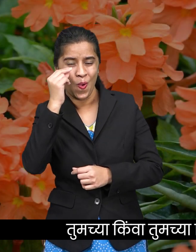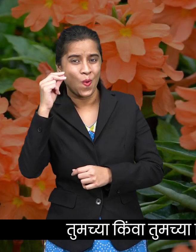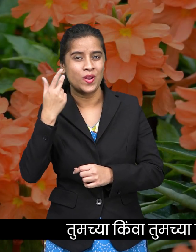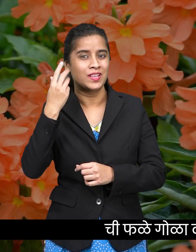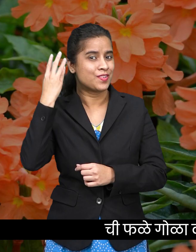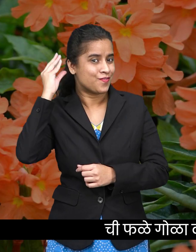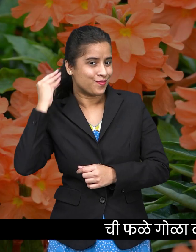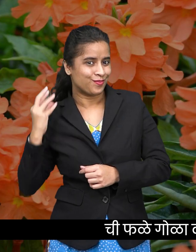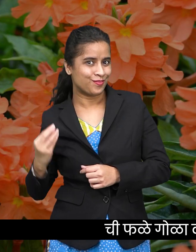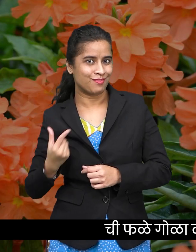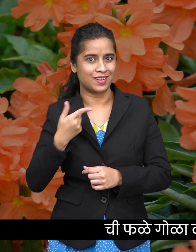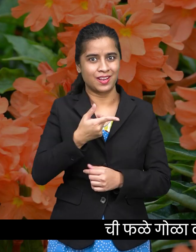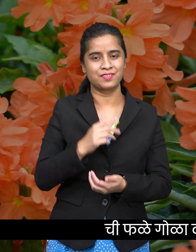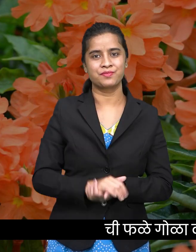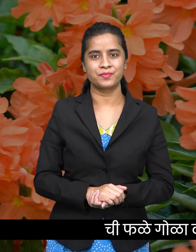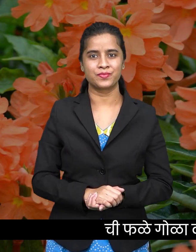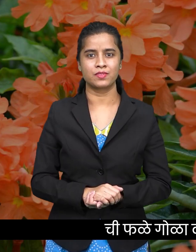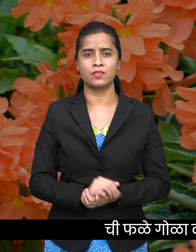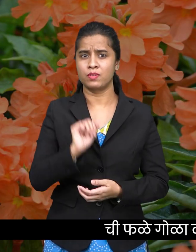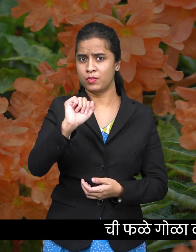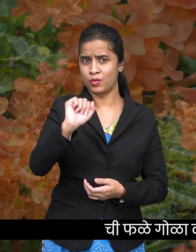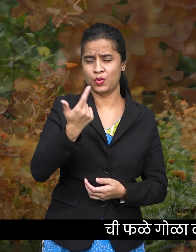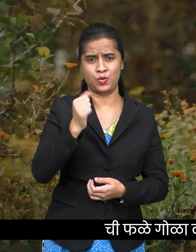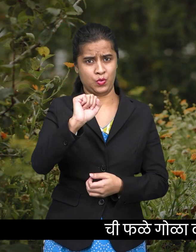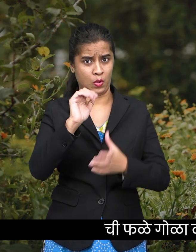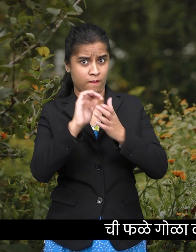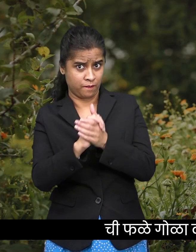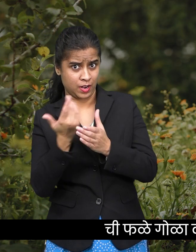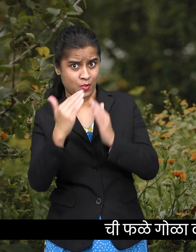कंबरकम फळे गोळा करा आणि त्यावर पाणी शिंपडा.